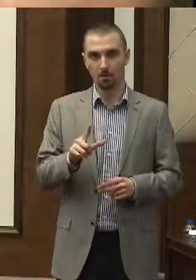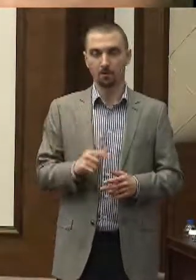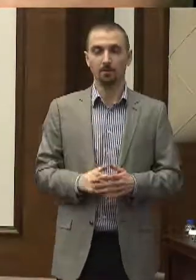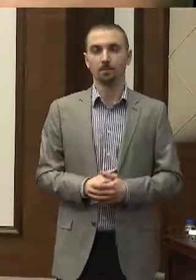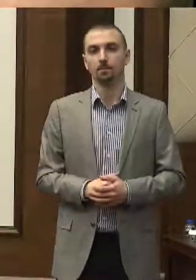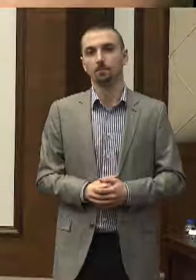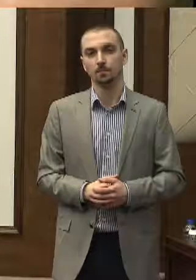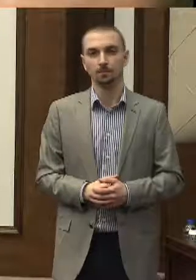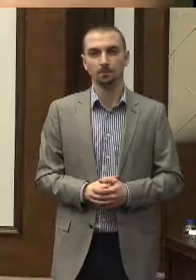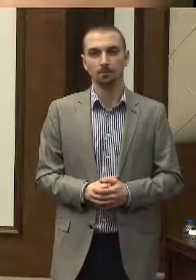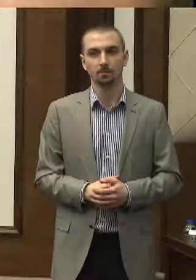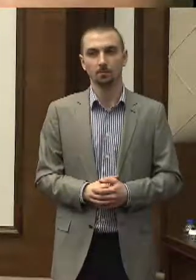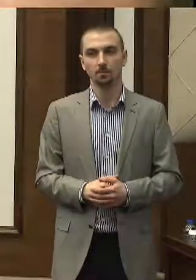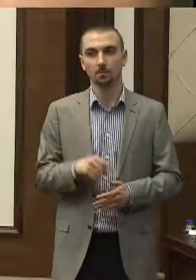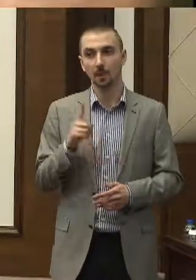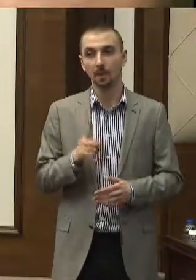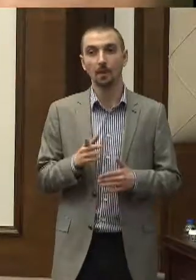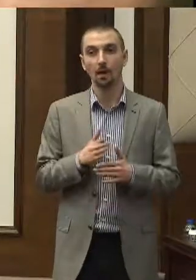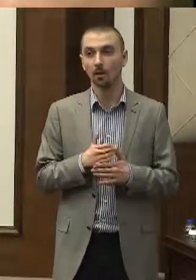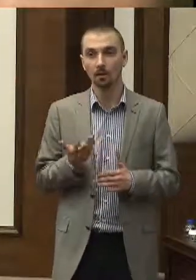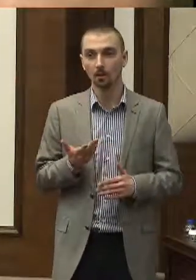almamın asıl nedeni